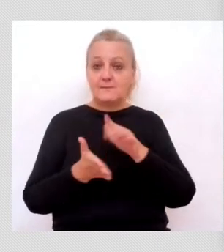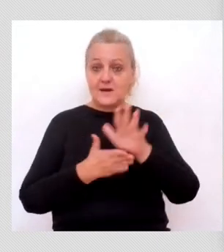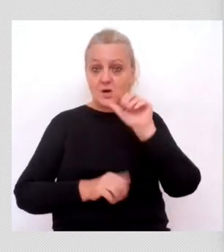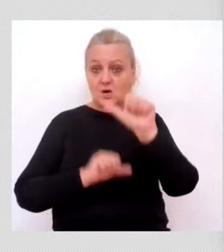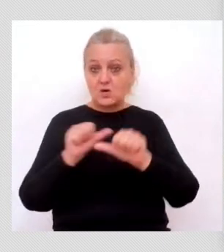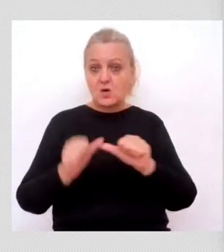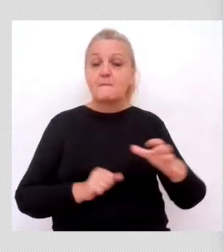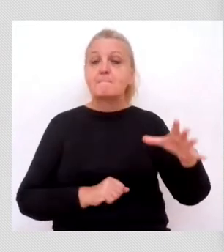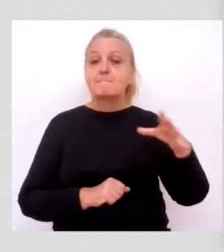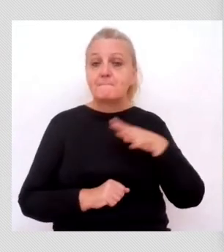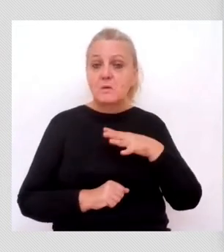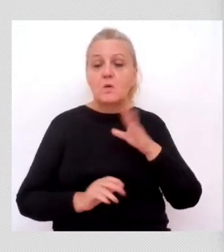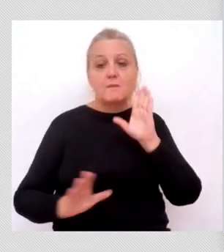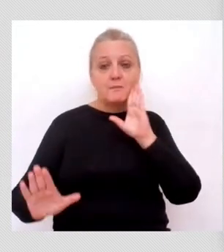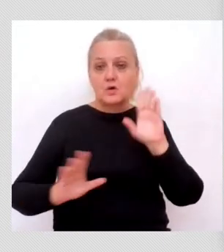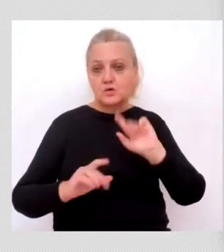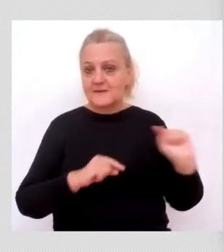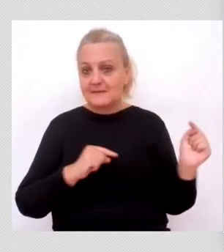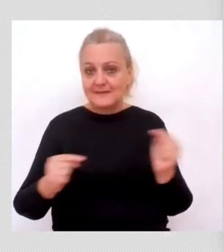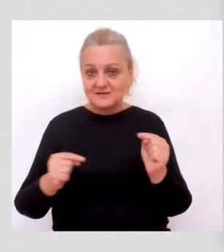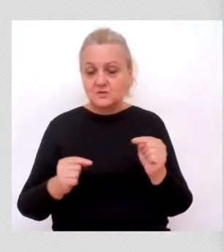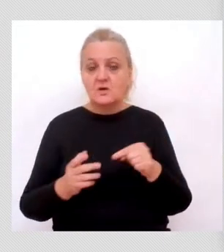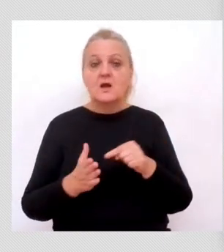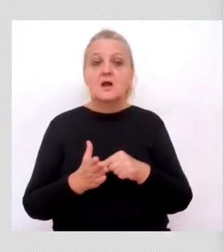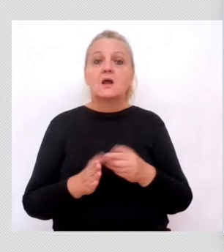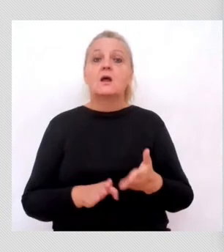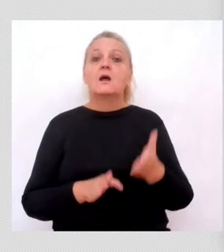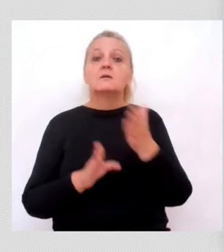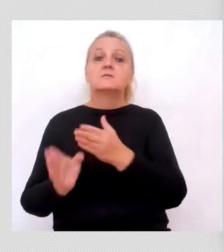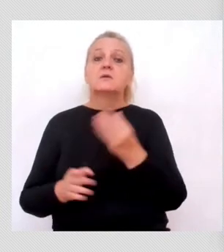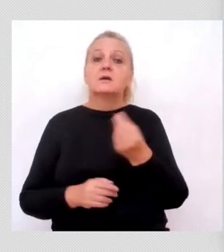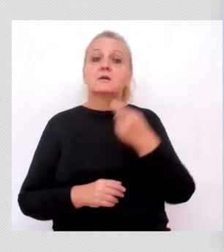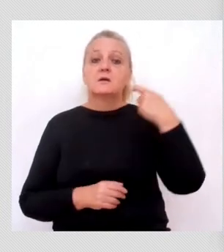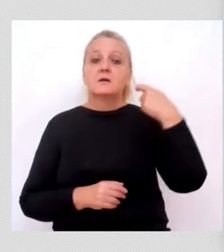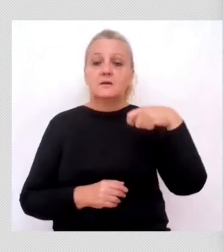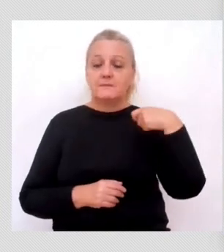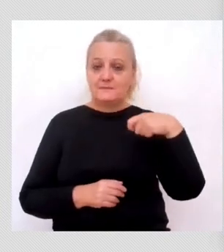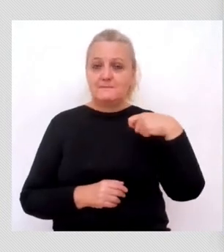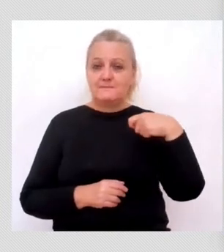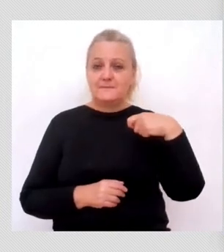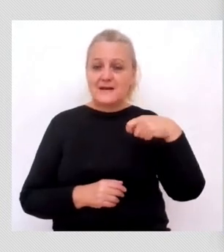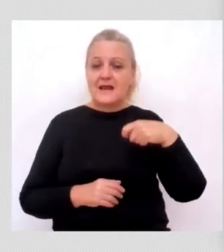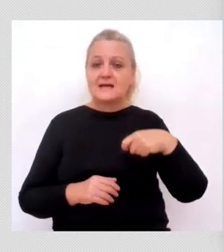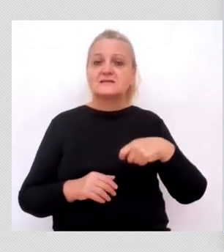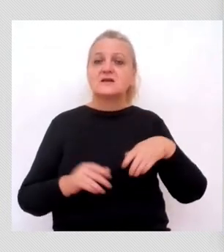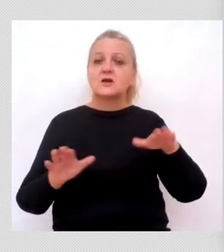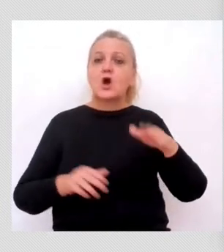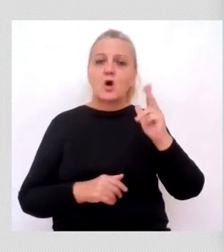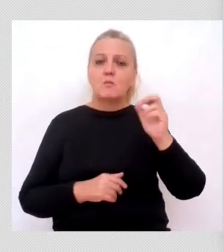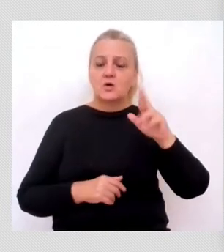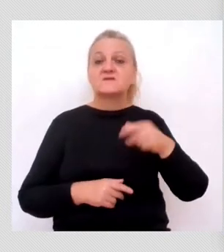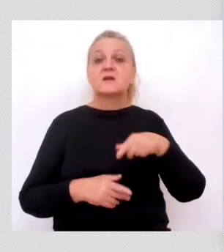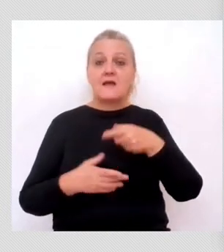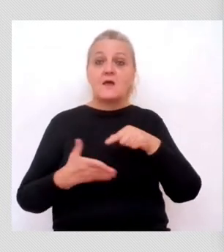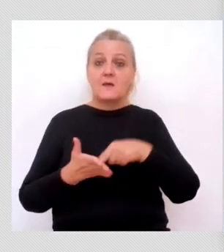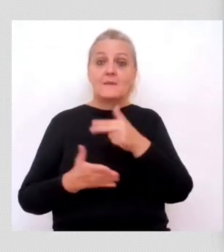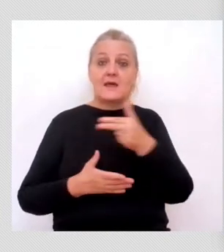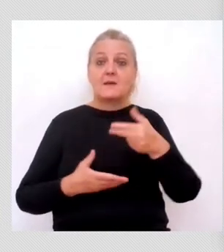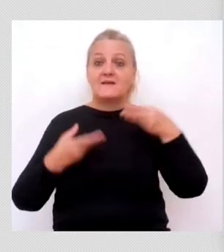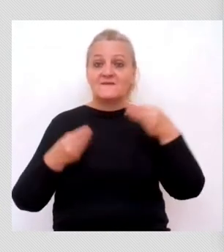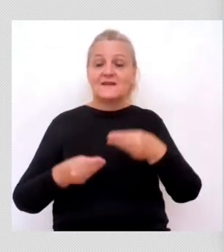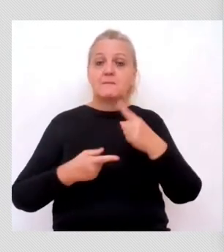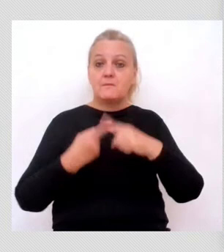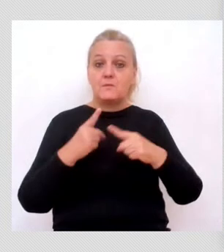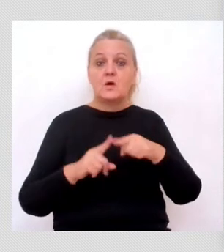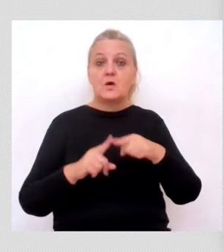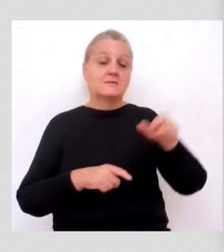odbyła się podobna dyskusja, tylko wtedy jeszcze pod auspicjami prezydenta Komorowskiego na temat finansowania polityki właśnie. I tutaj obecny